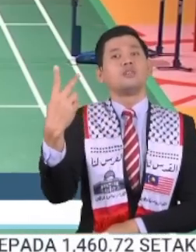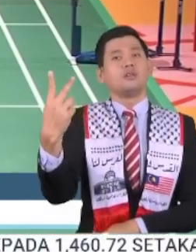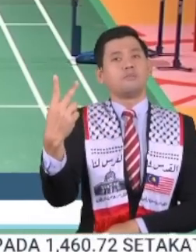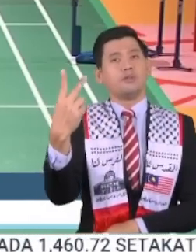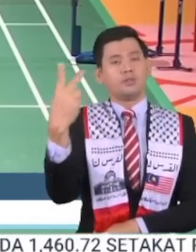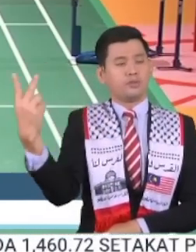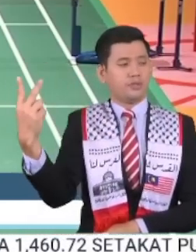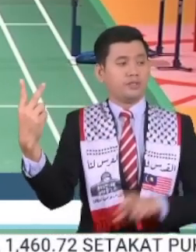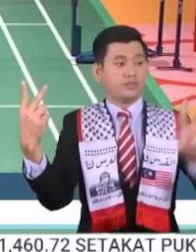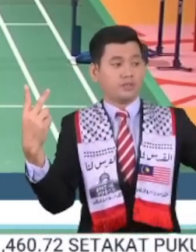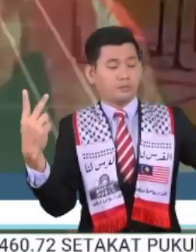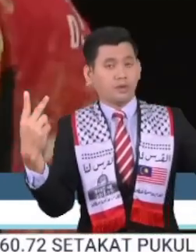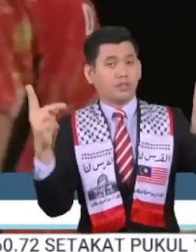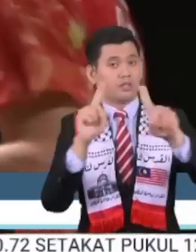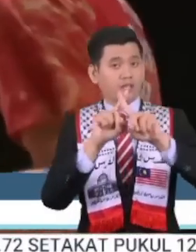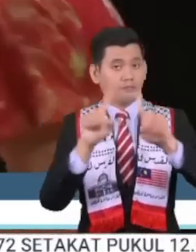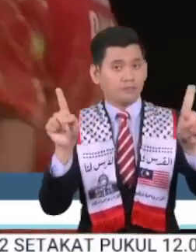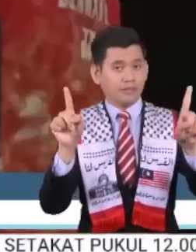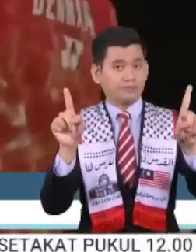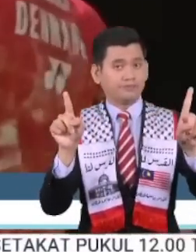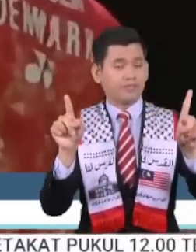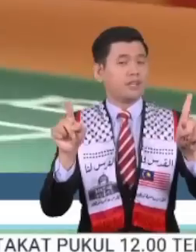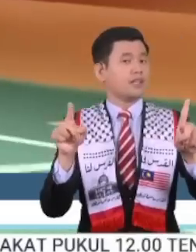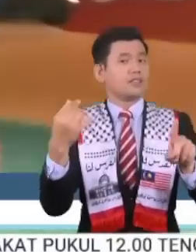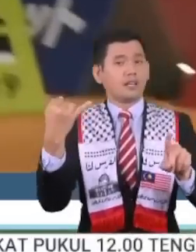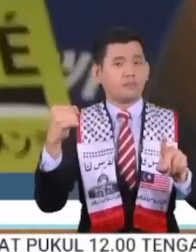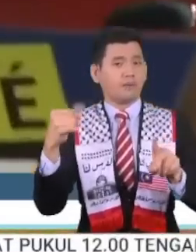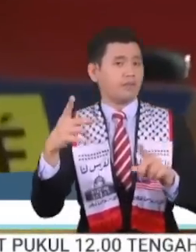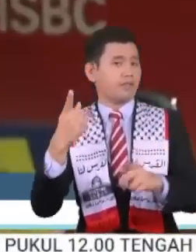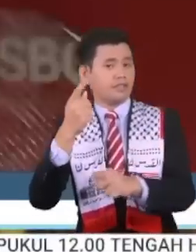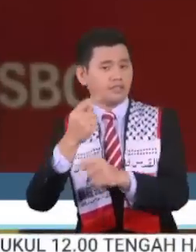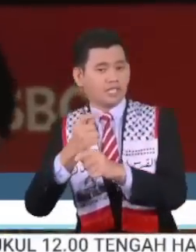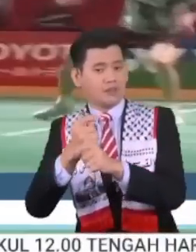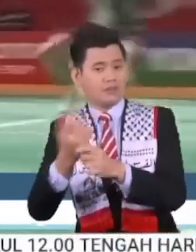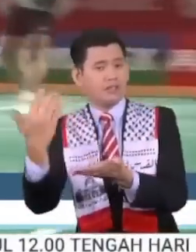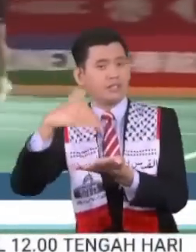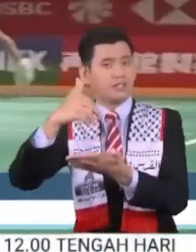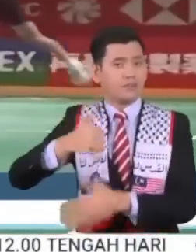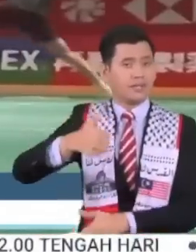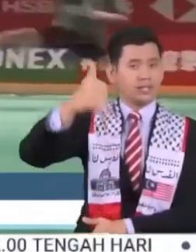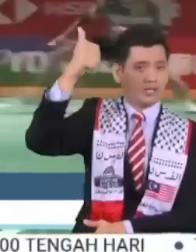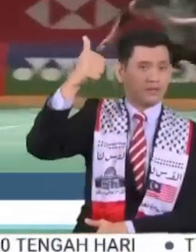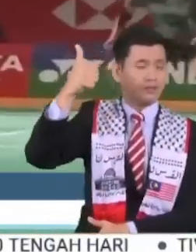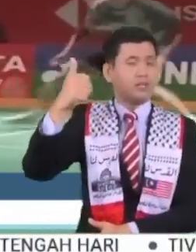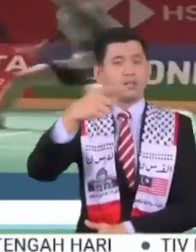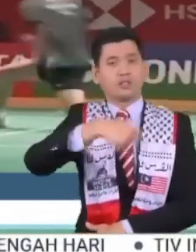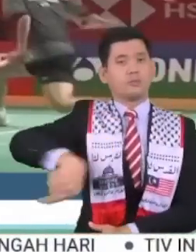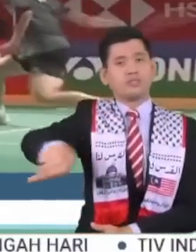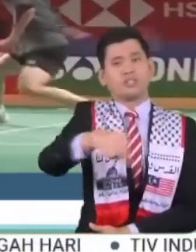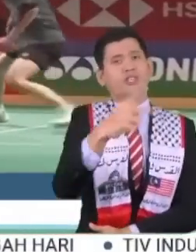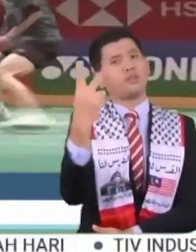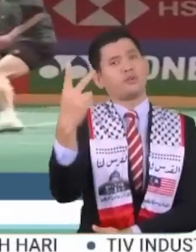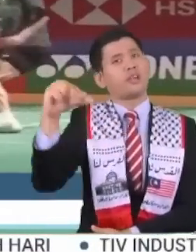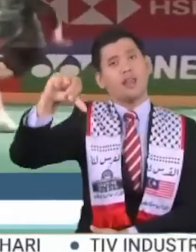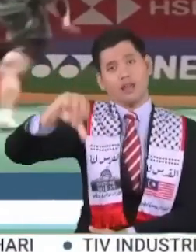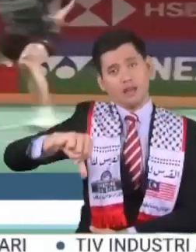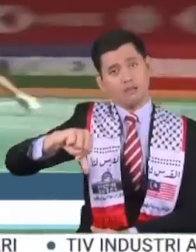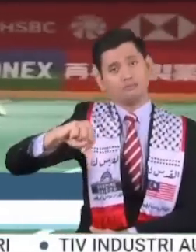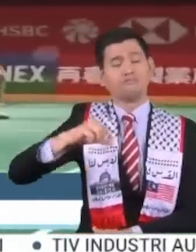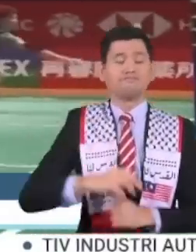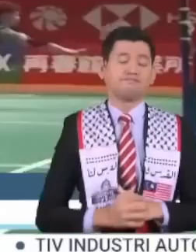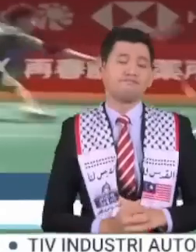22-20. Bagaimanapun, pemain tersebut tidak berupaya mengekalkan rentak kemenangan apabila tewas pada set kedua dan